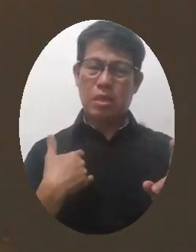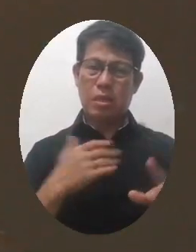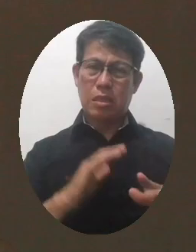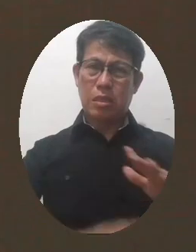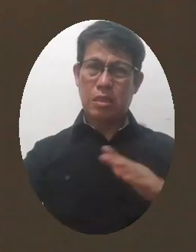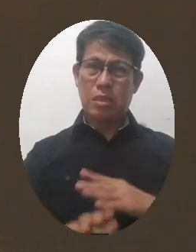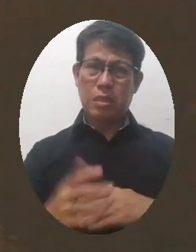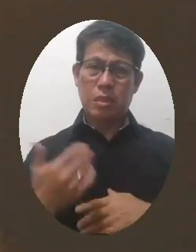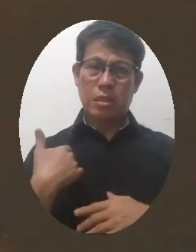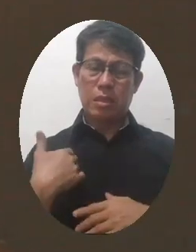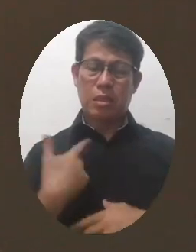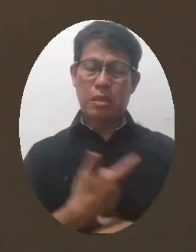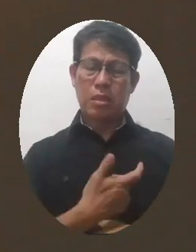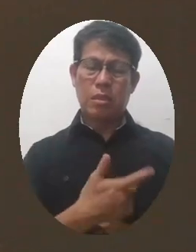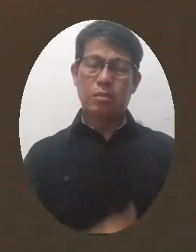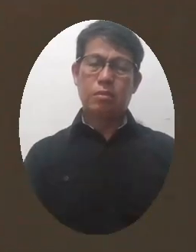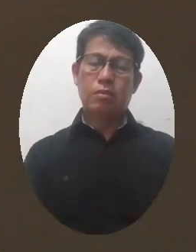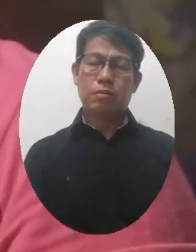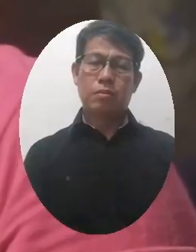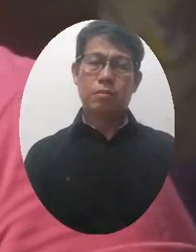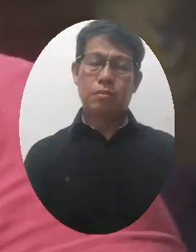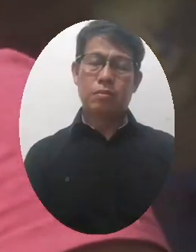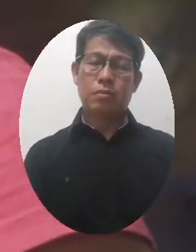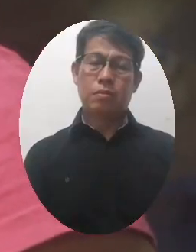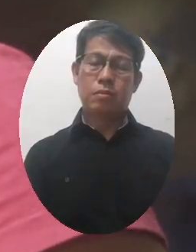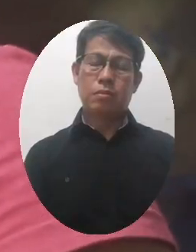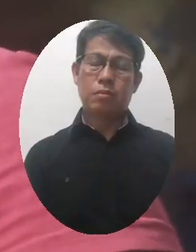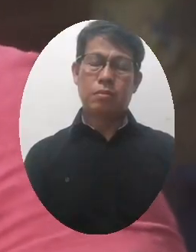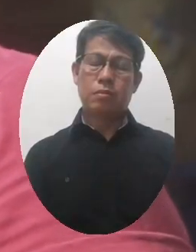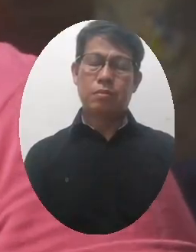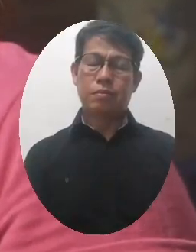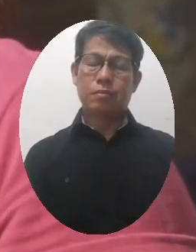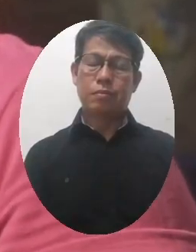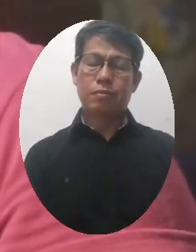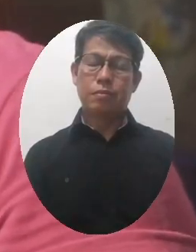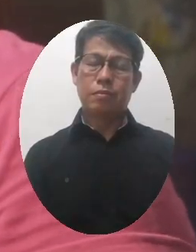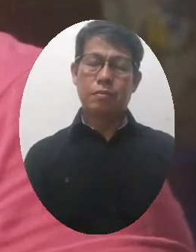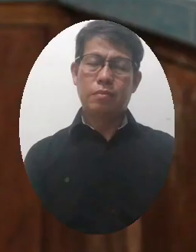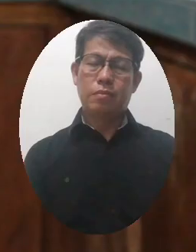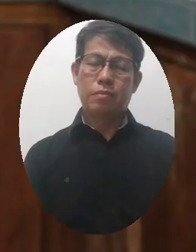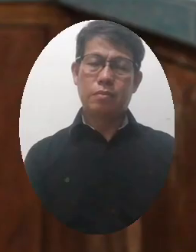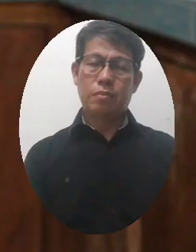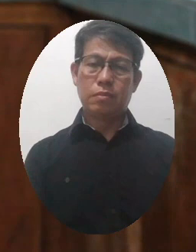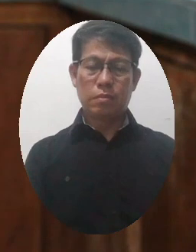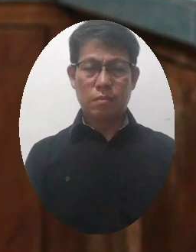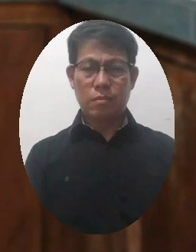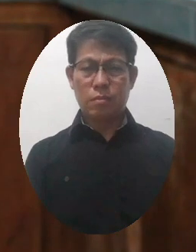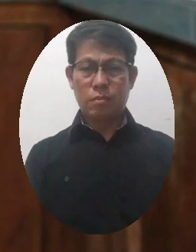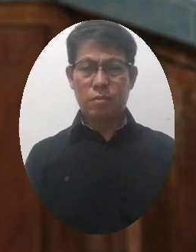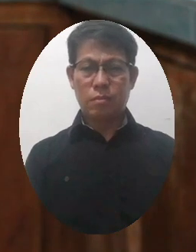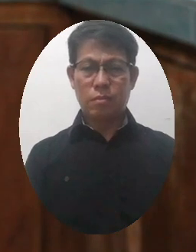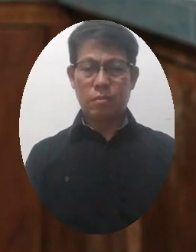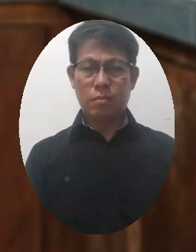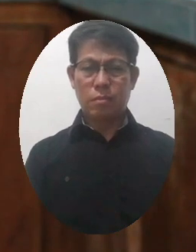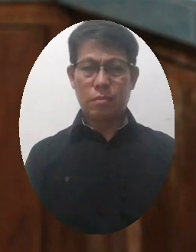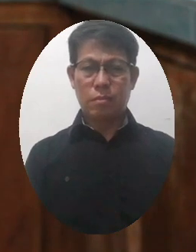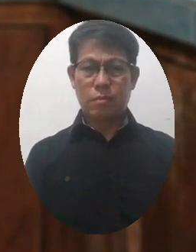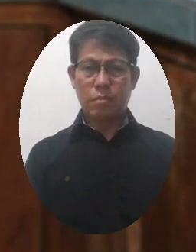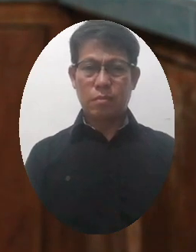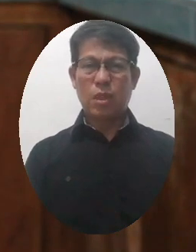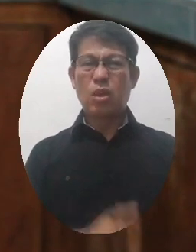newborn screening. So, parang ang ano noon, naging